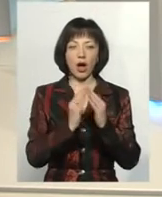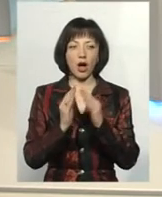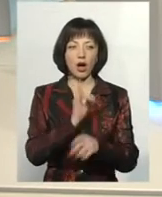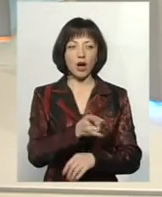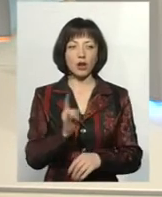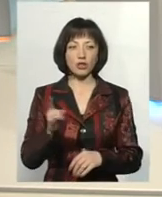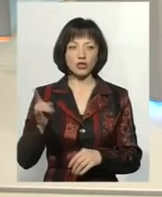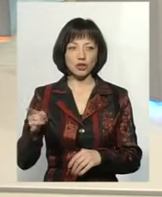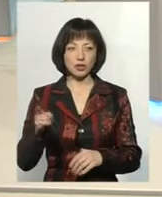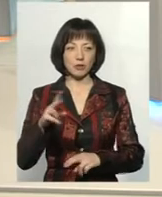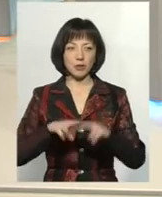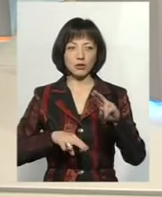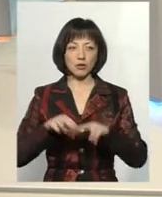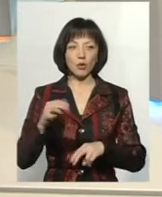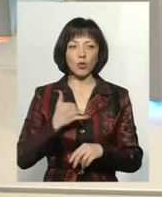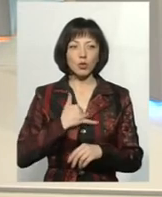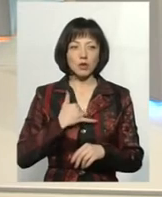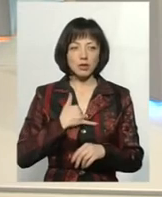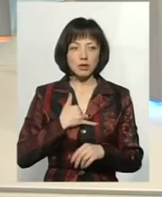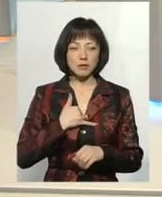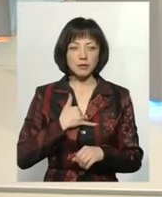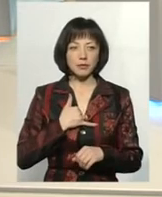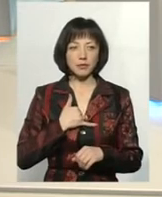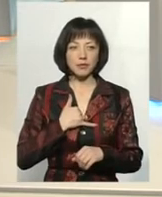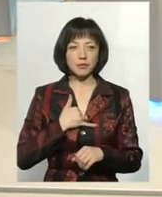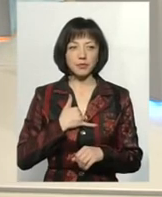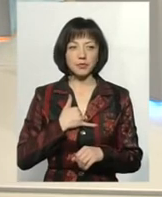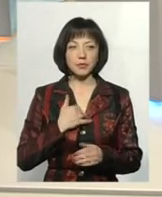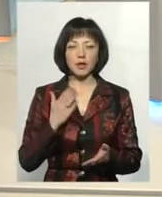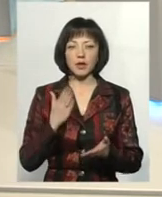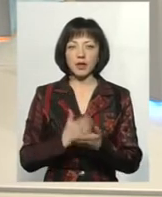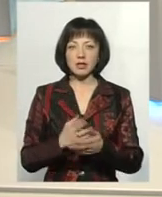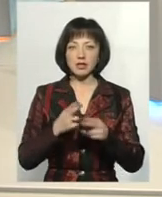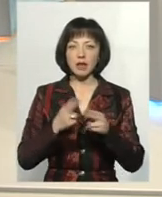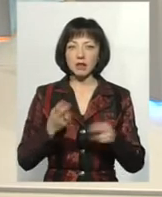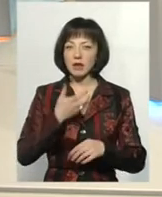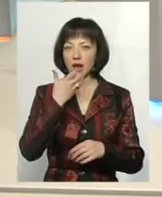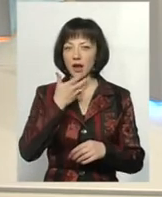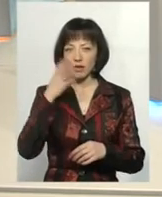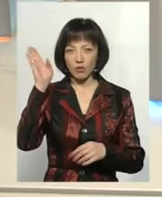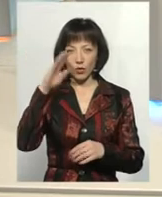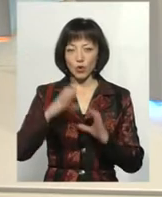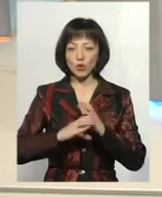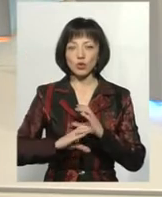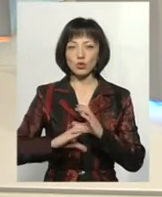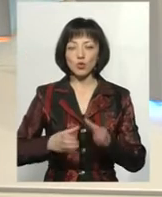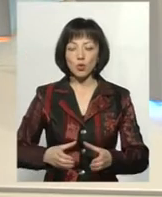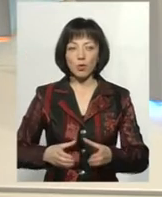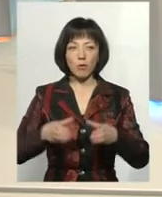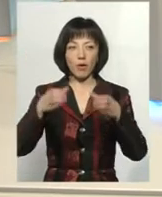построили. И вот у нас еще здесь станция, что греет нам воду. У нее труба как